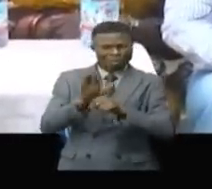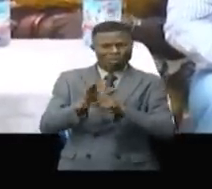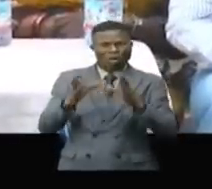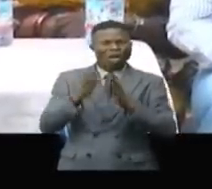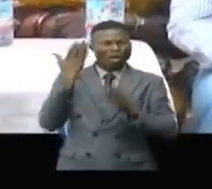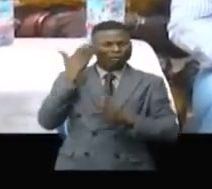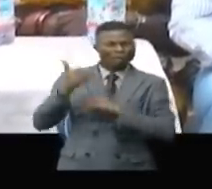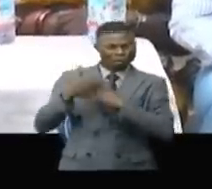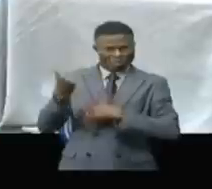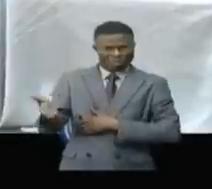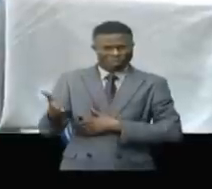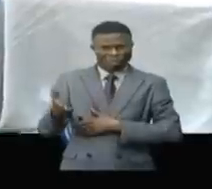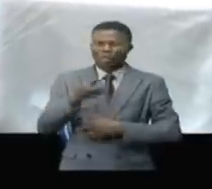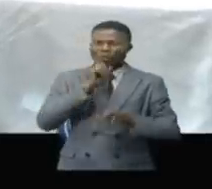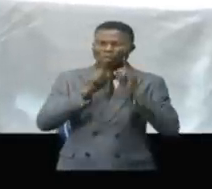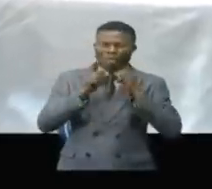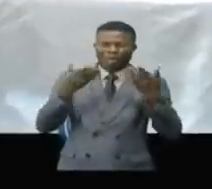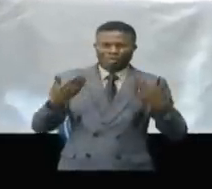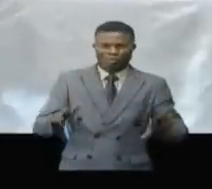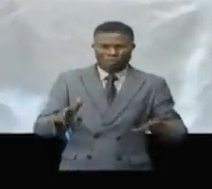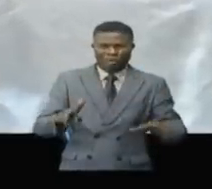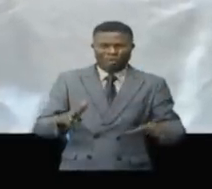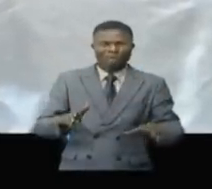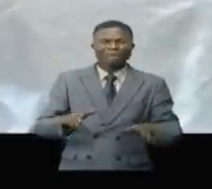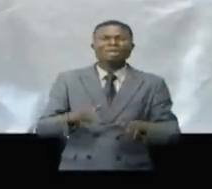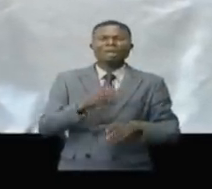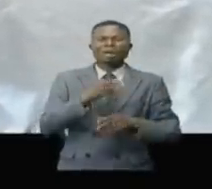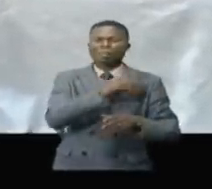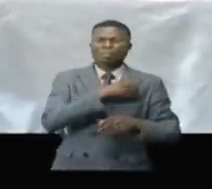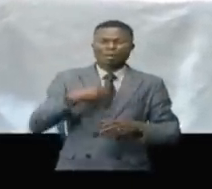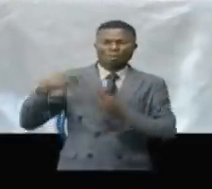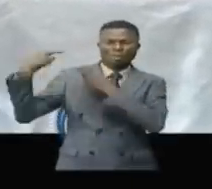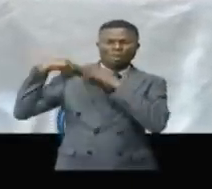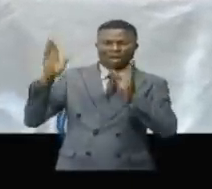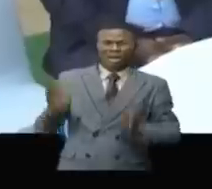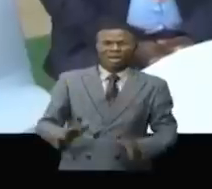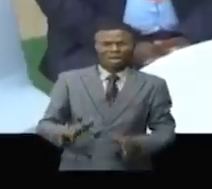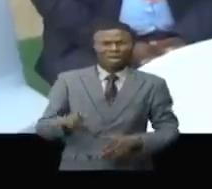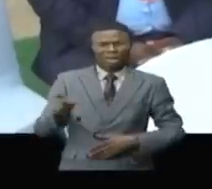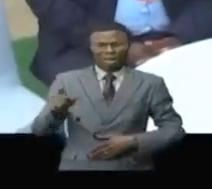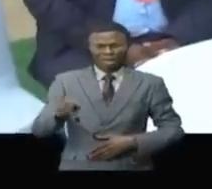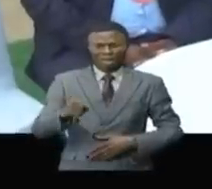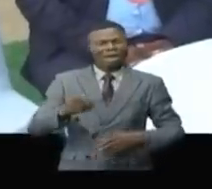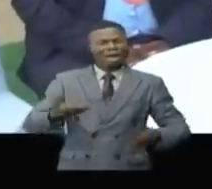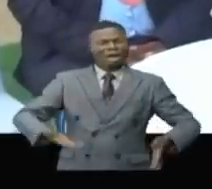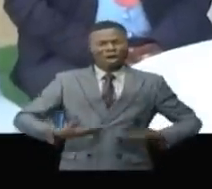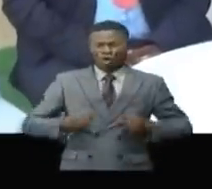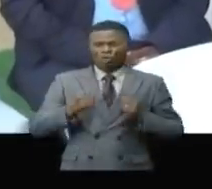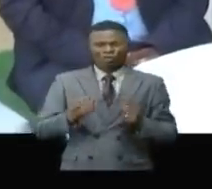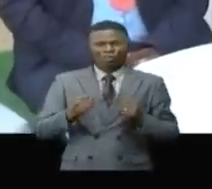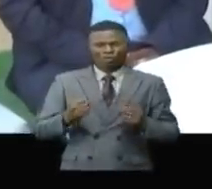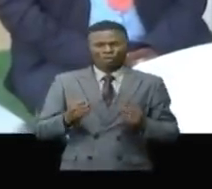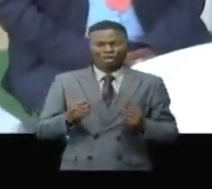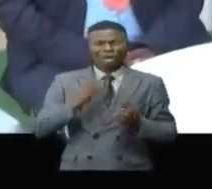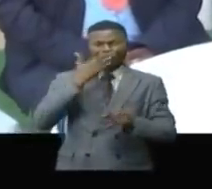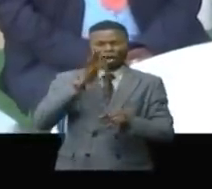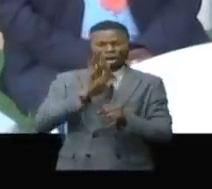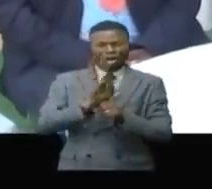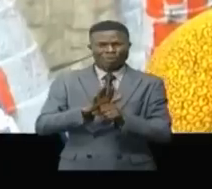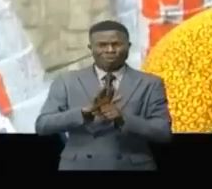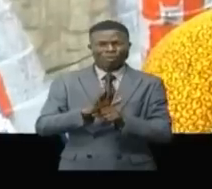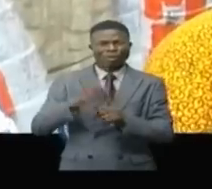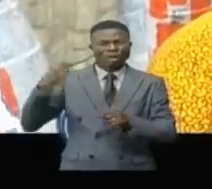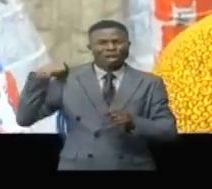son sein. Après échange, Annie Maudy, responsable de Afia Mama, s'est dit confiante quant à la promesse faite par